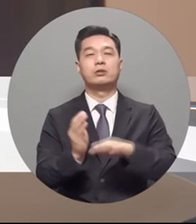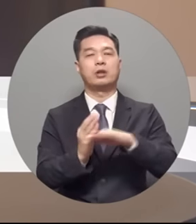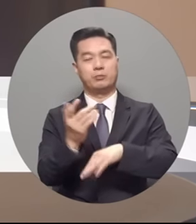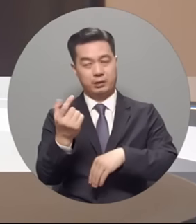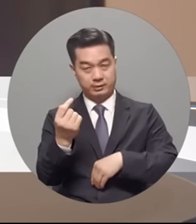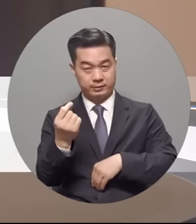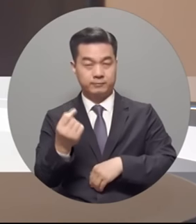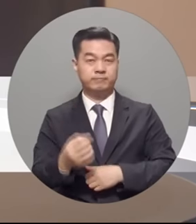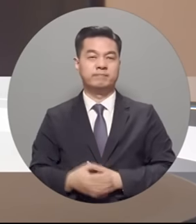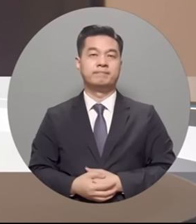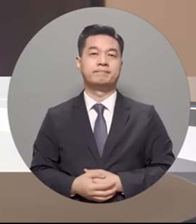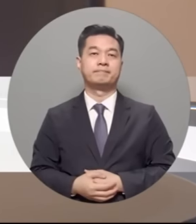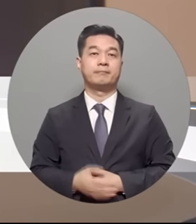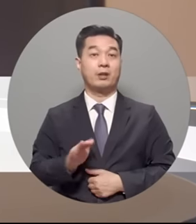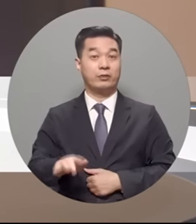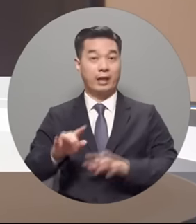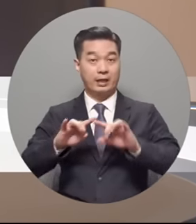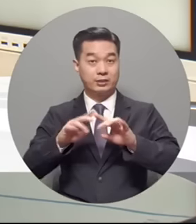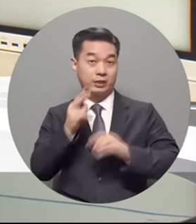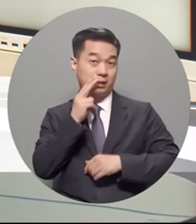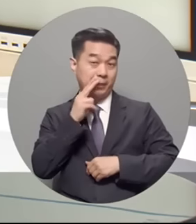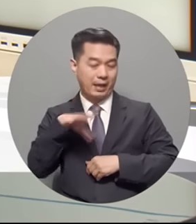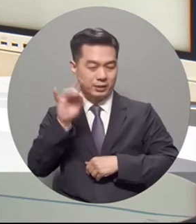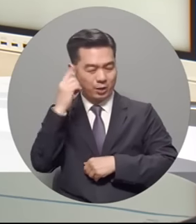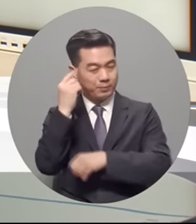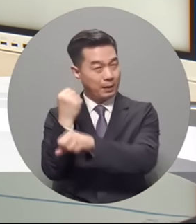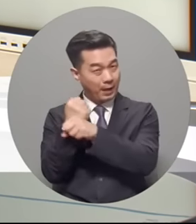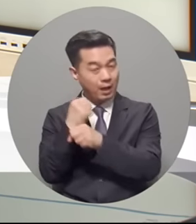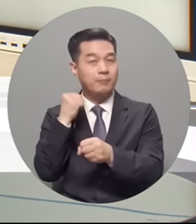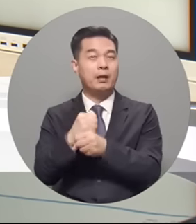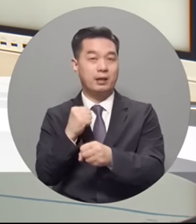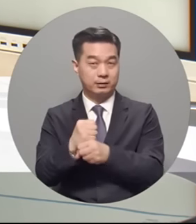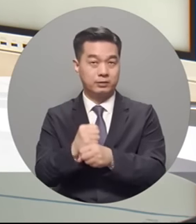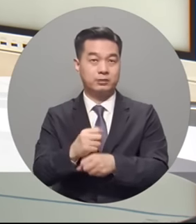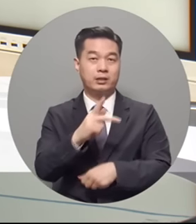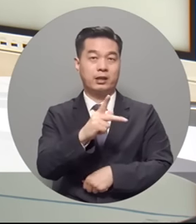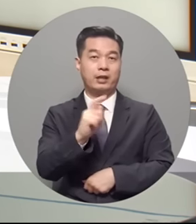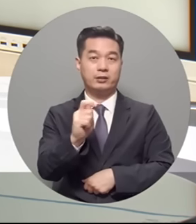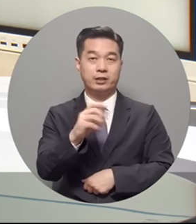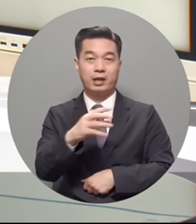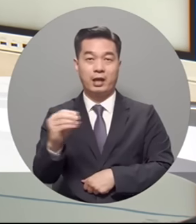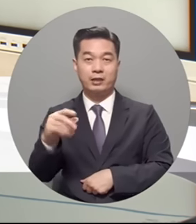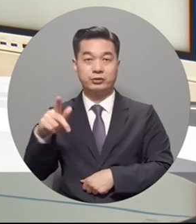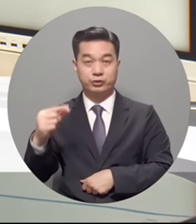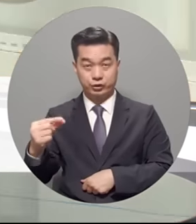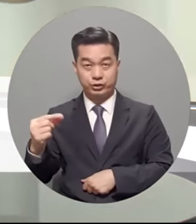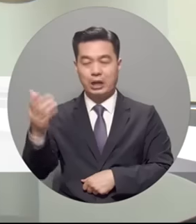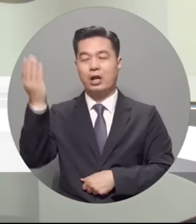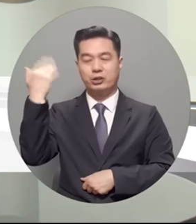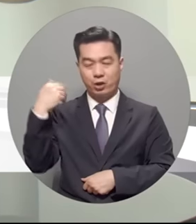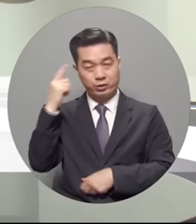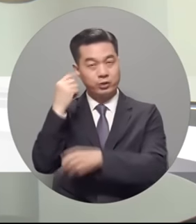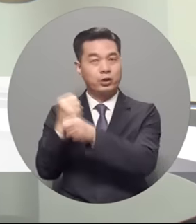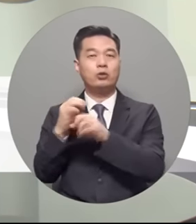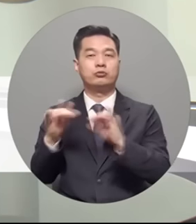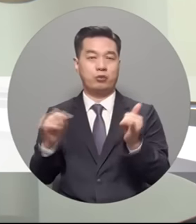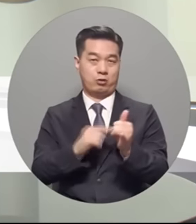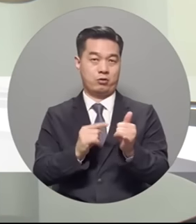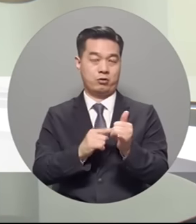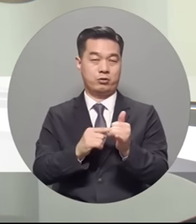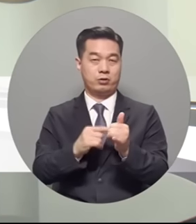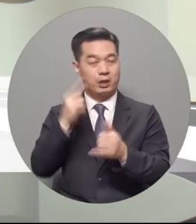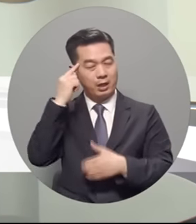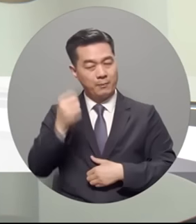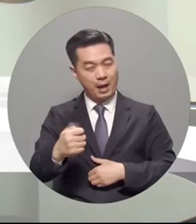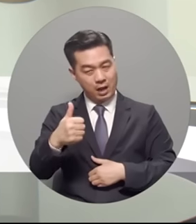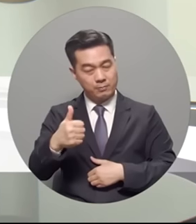있습니다. 그런데 이 전자담배를 처음 개발했다고 주장하는 KTNG의 전직 연구원이 발명 보상금을